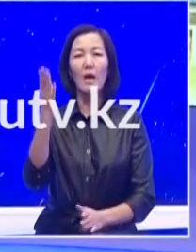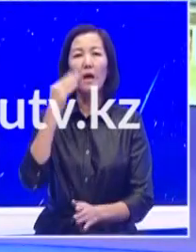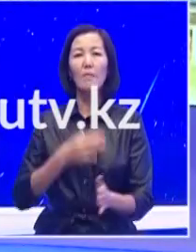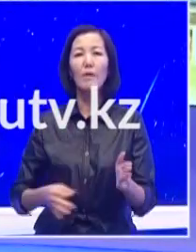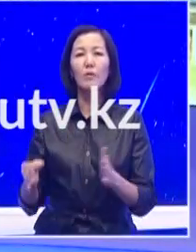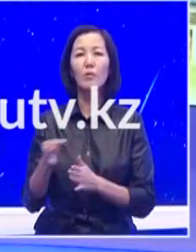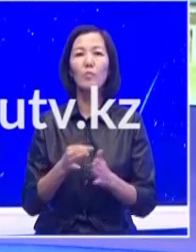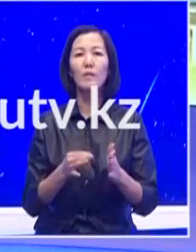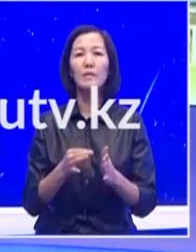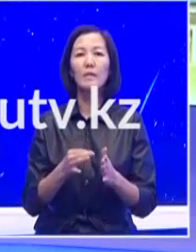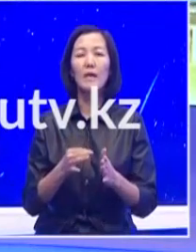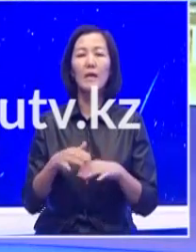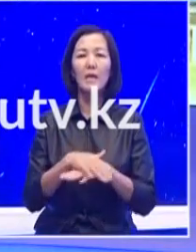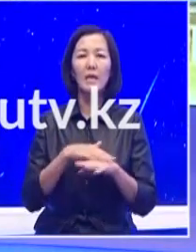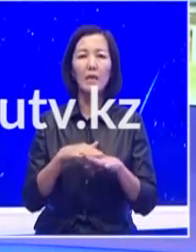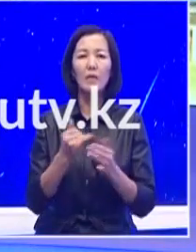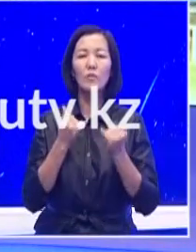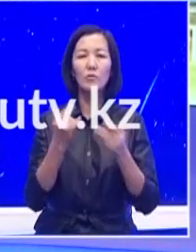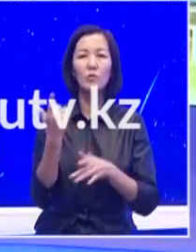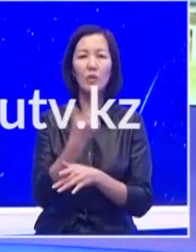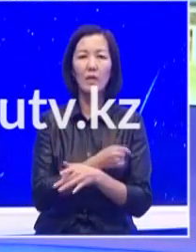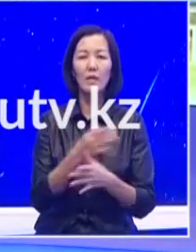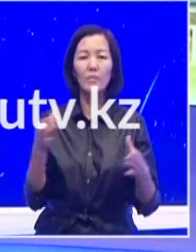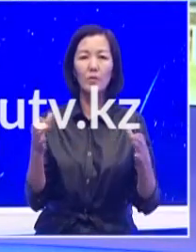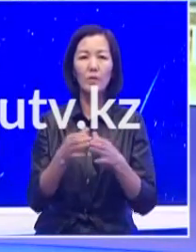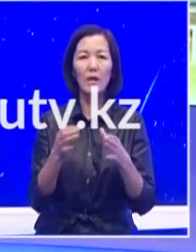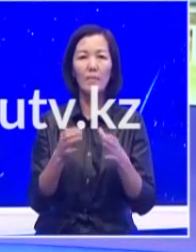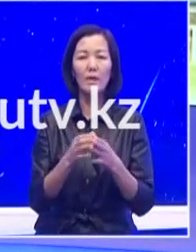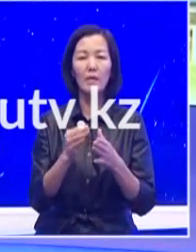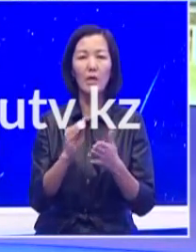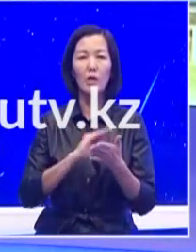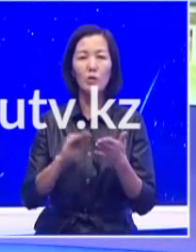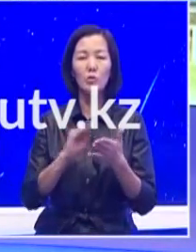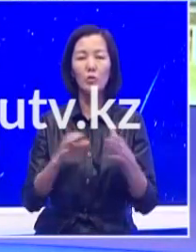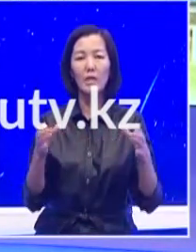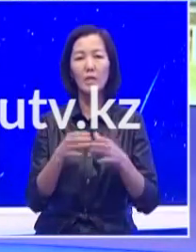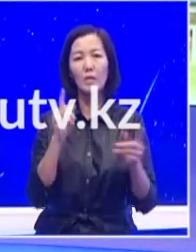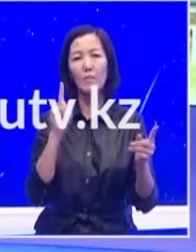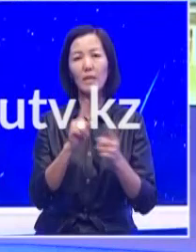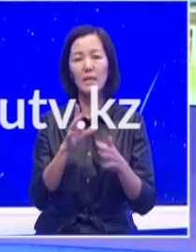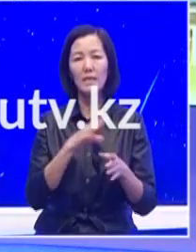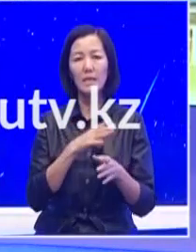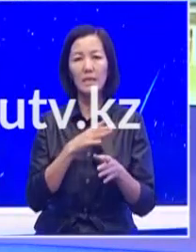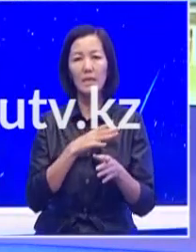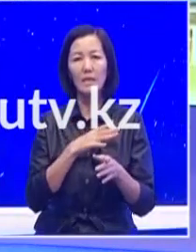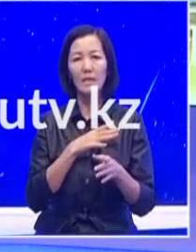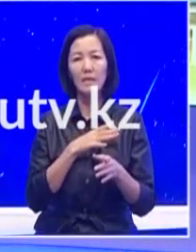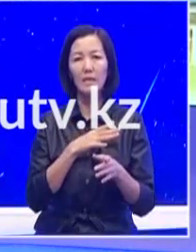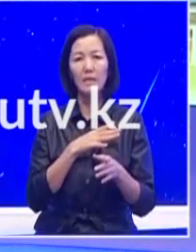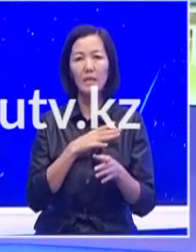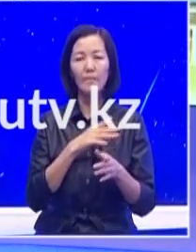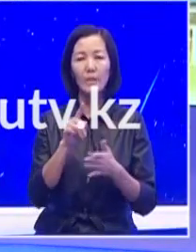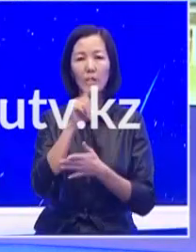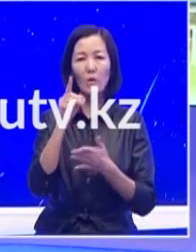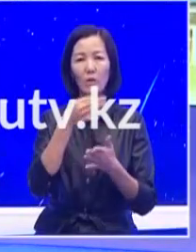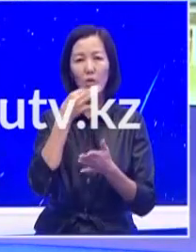Облысқа сапармен келген ел үшін егілемін азаматтық штаб мүшелері жетісулық бақ өкілдерімен кездесті. Жетісу медиа алаңында өткен тілшілердің